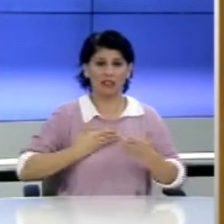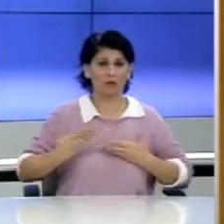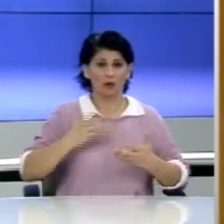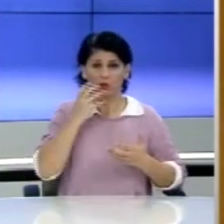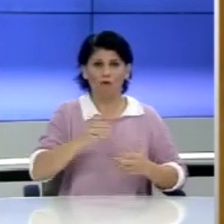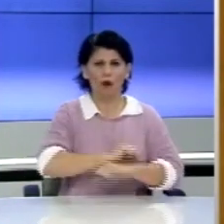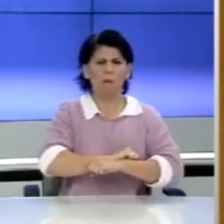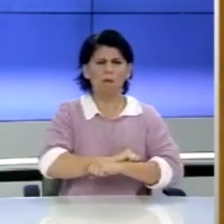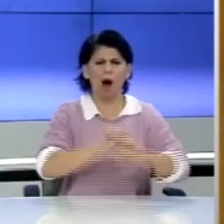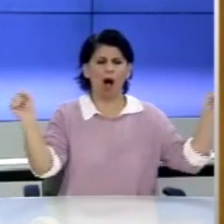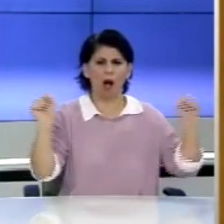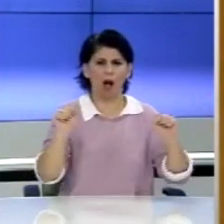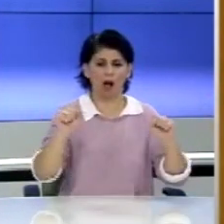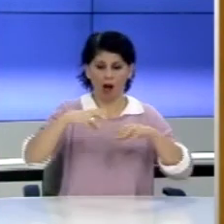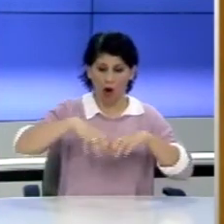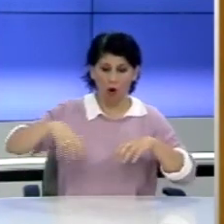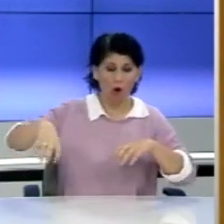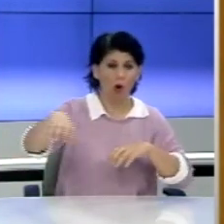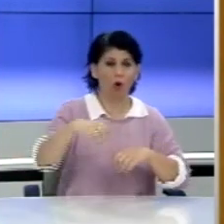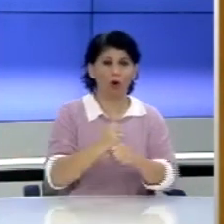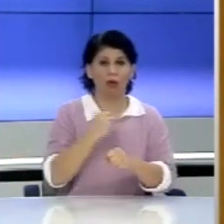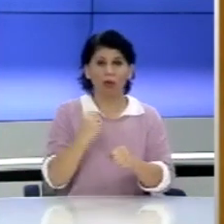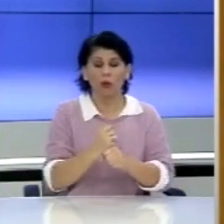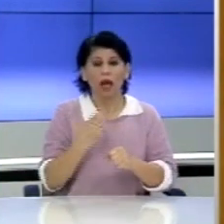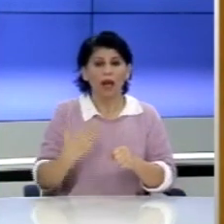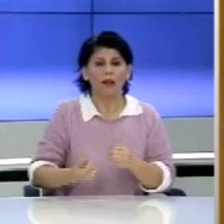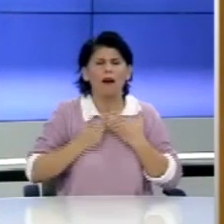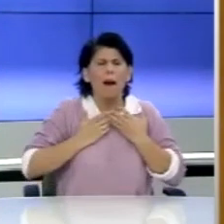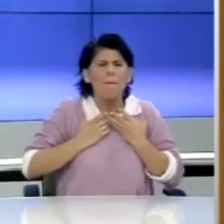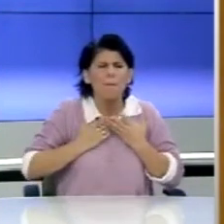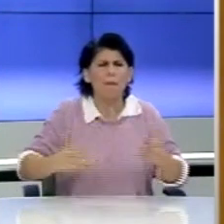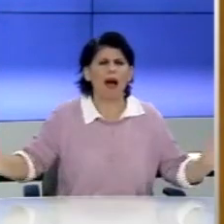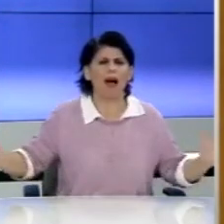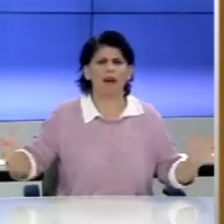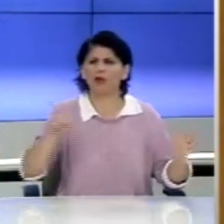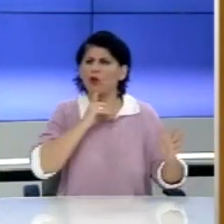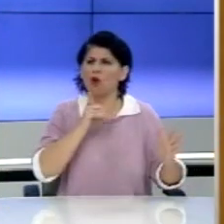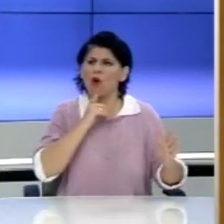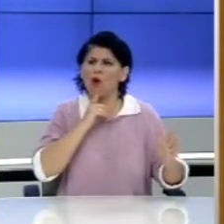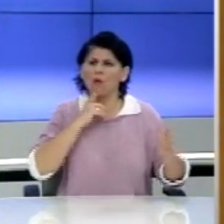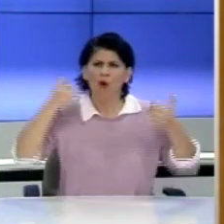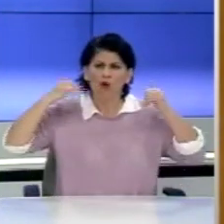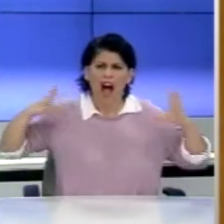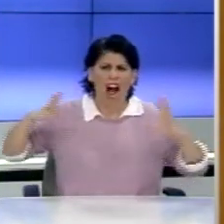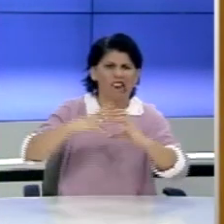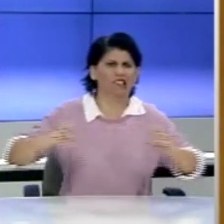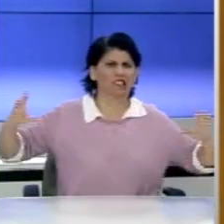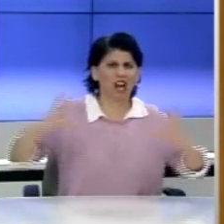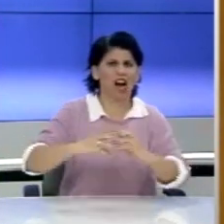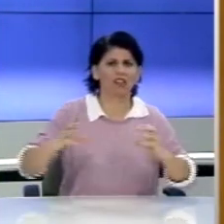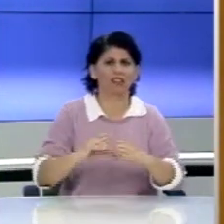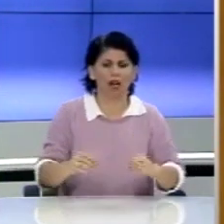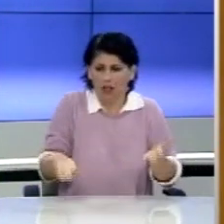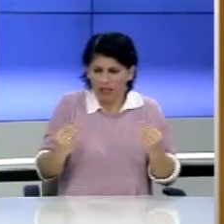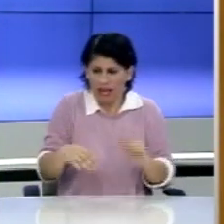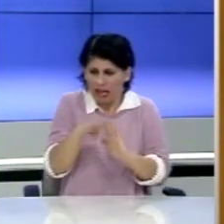από έκρηξη. Οι χώροι δουλειάς έχουν γίνει μια απέραντη αρένα χωρίς στοιχειώδεις κανόνες ασφάλειας